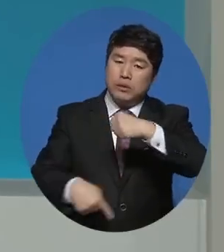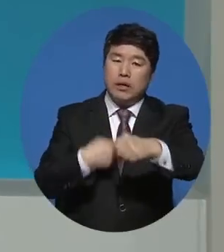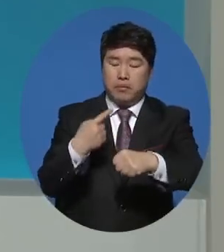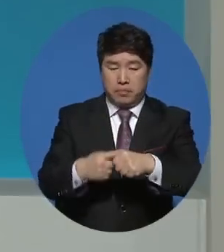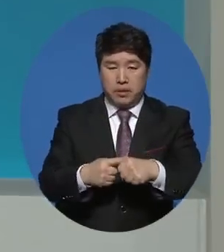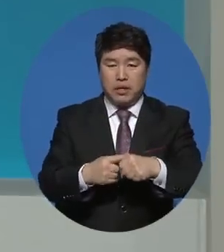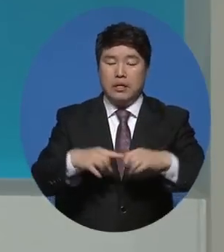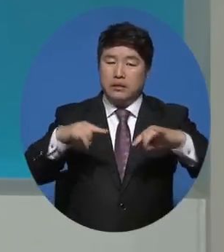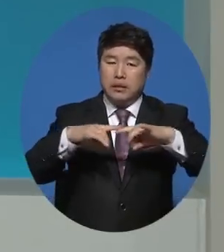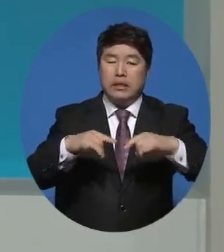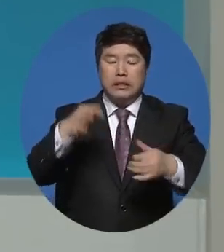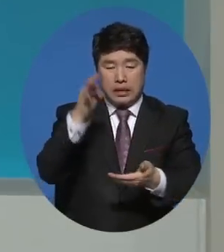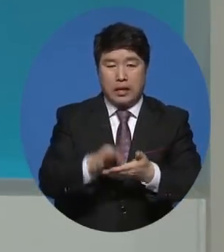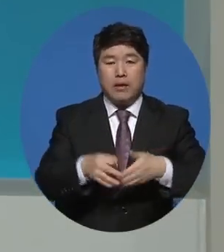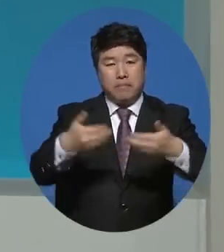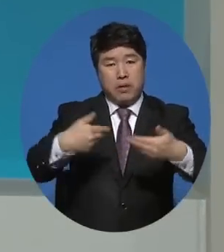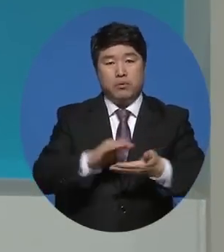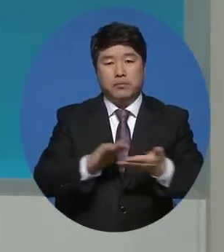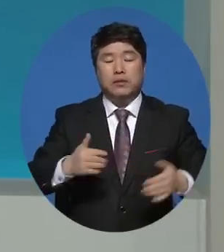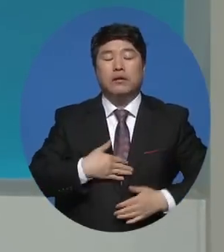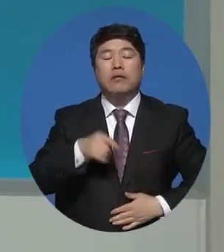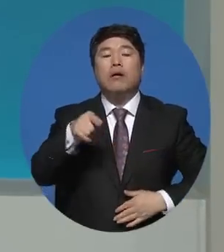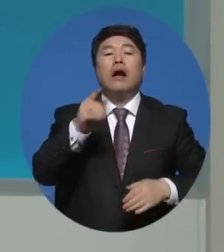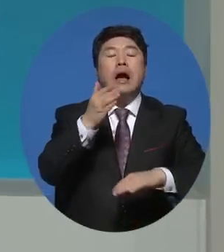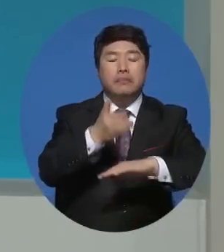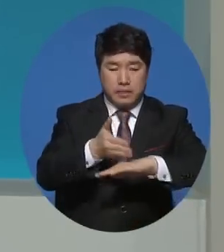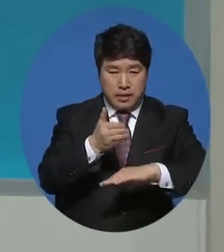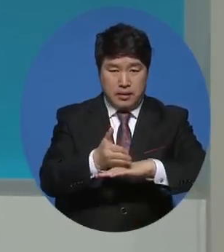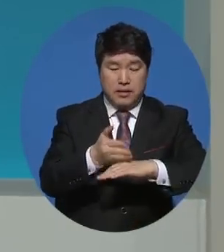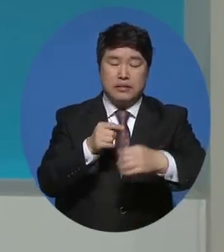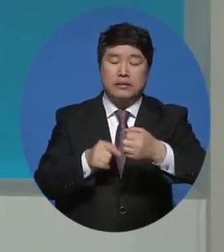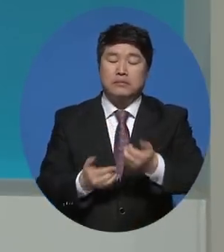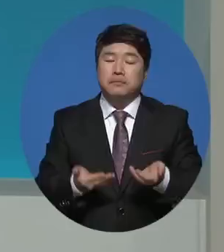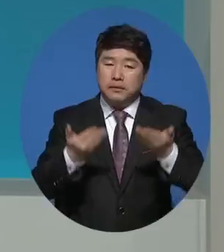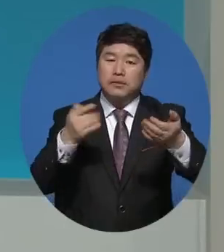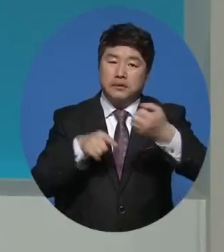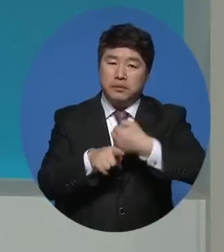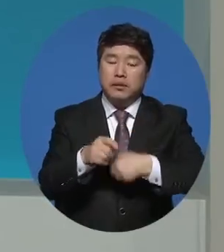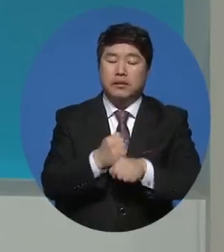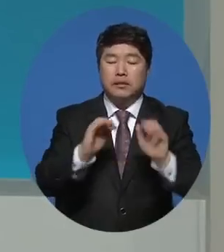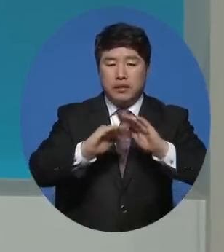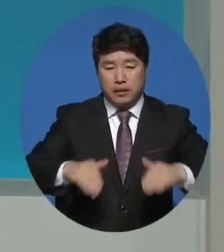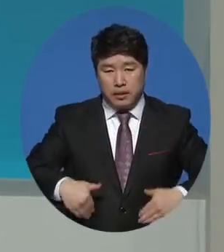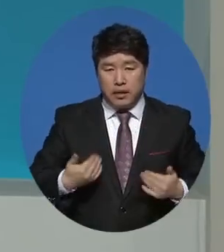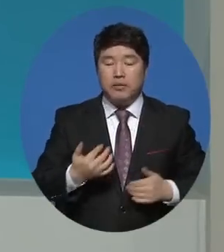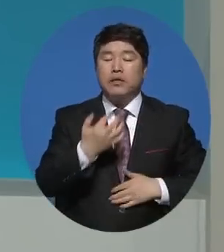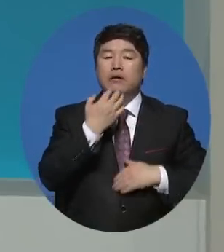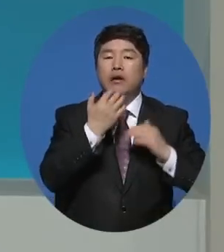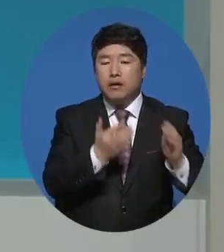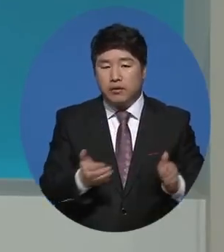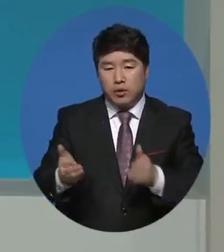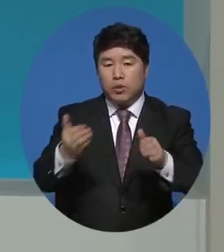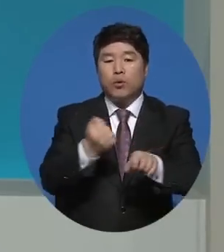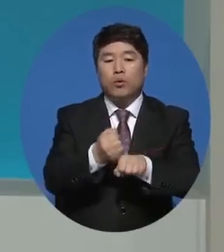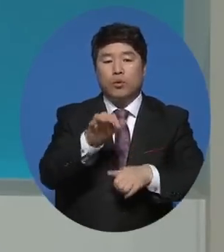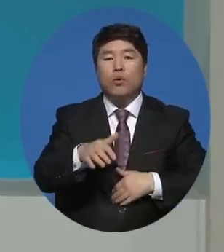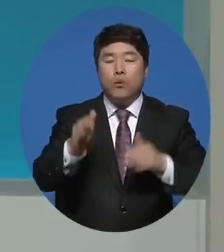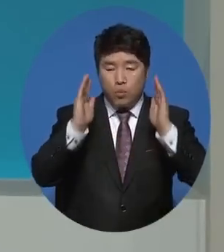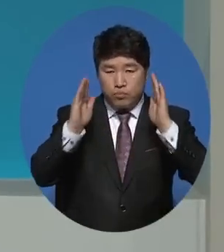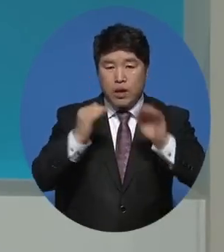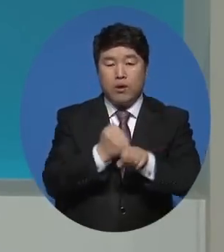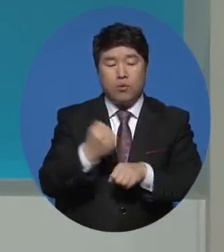공급을 받고 있습니다 저는 그것을 감사하는 의미에서 전남에서 경기도로 어 공부하러 오는